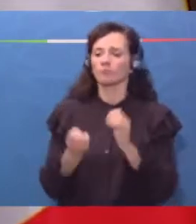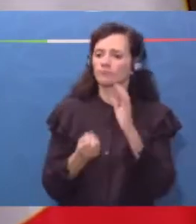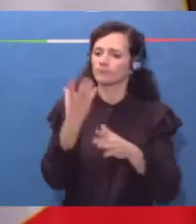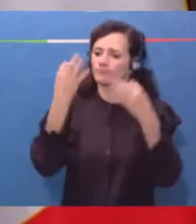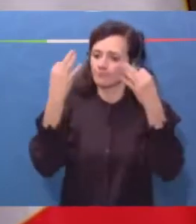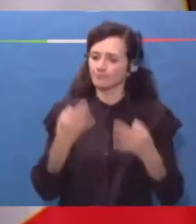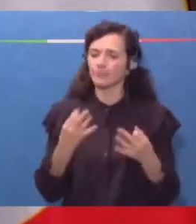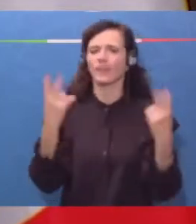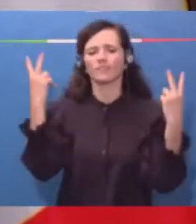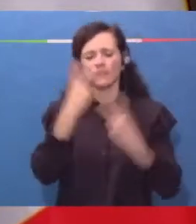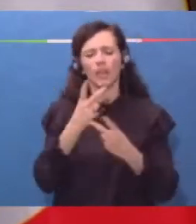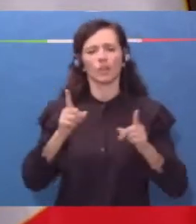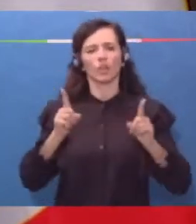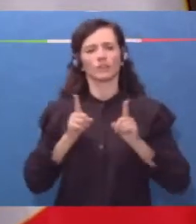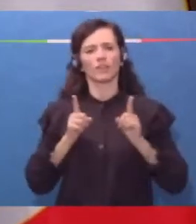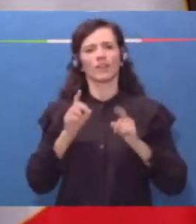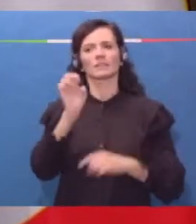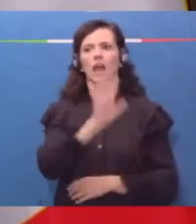difesa europea.